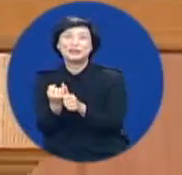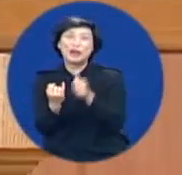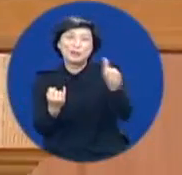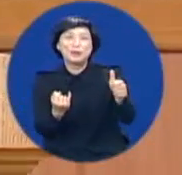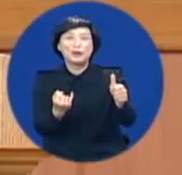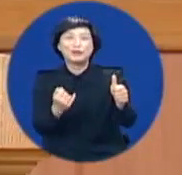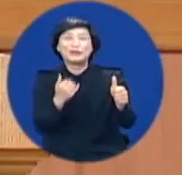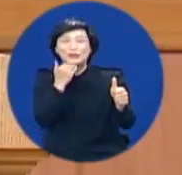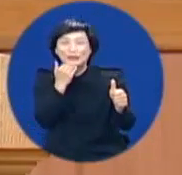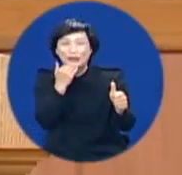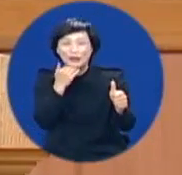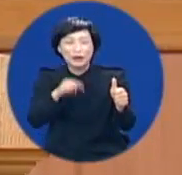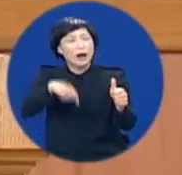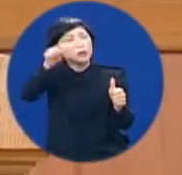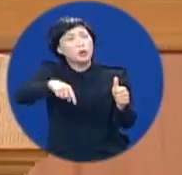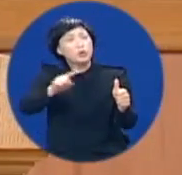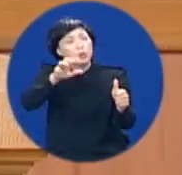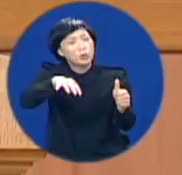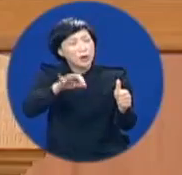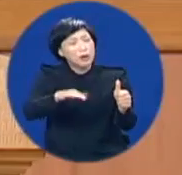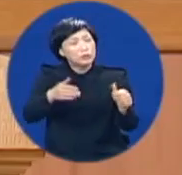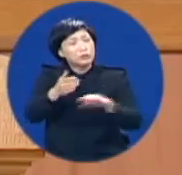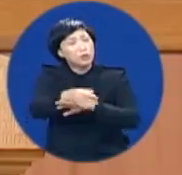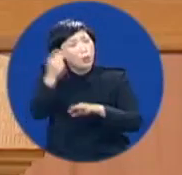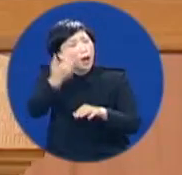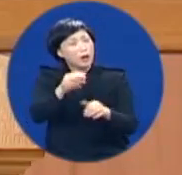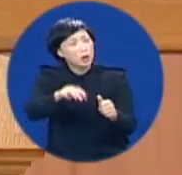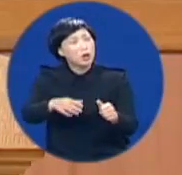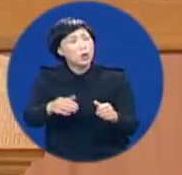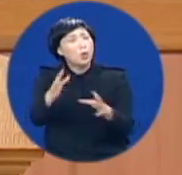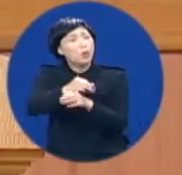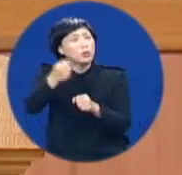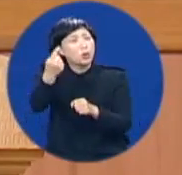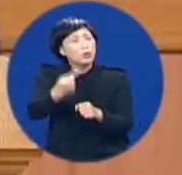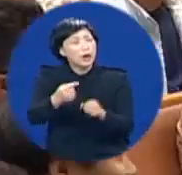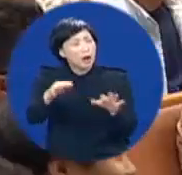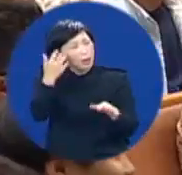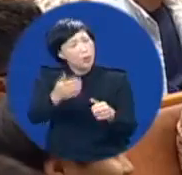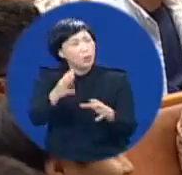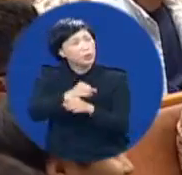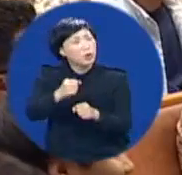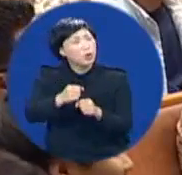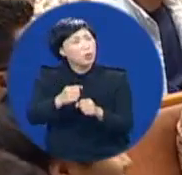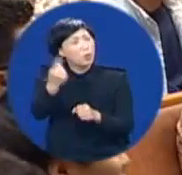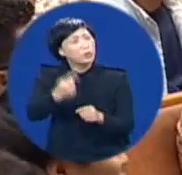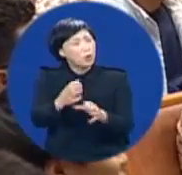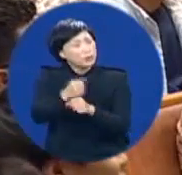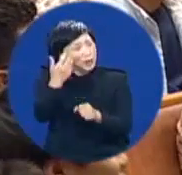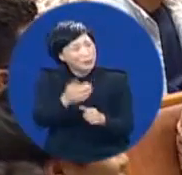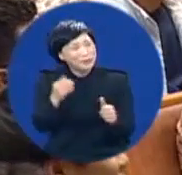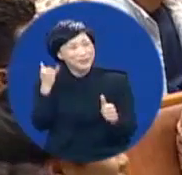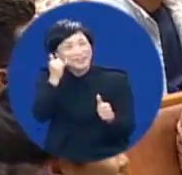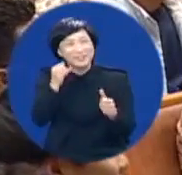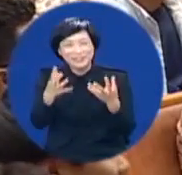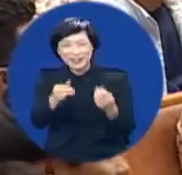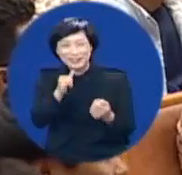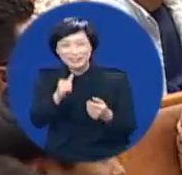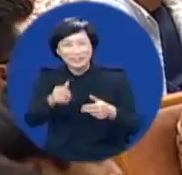어디 갔다 왔어? 왜 늦었어? 뭘 했어? 언제 와? 밤나 그러거든요. 예. 그리고